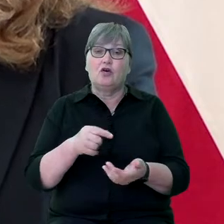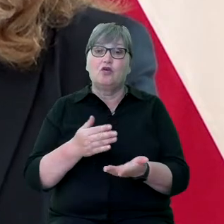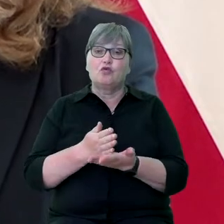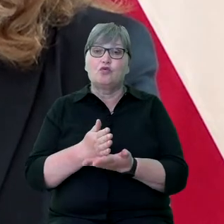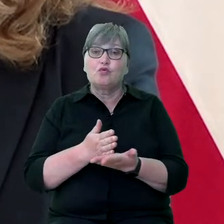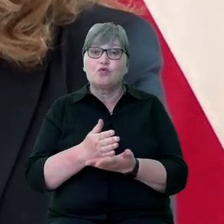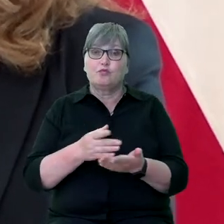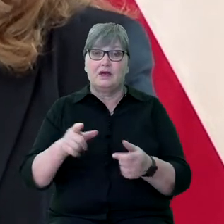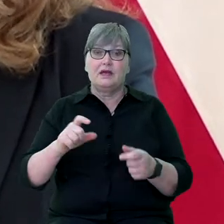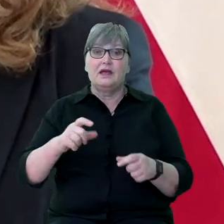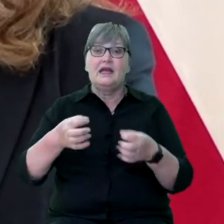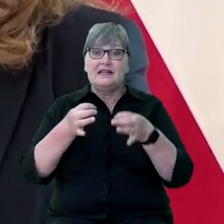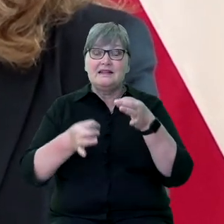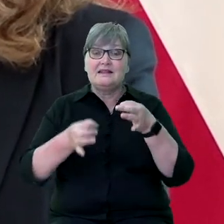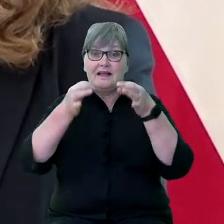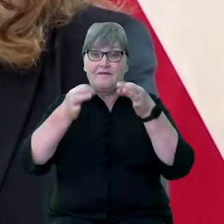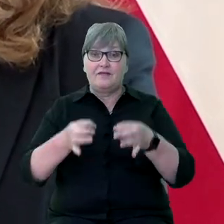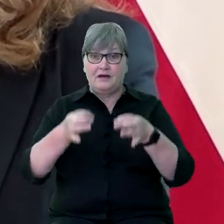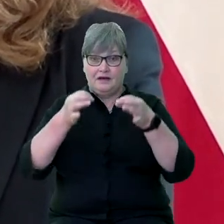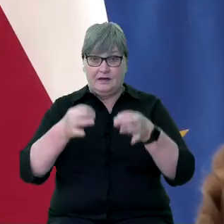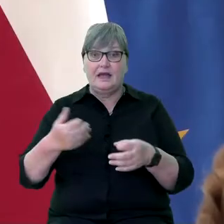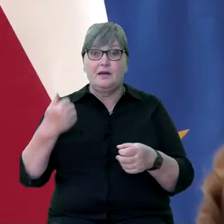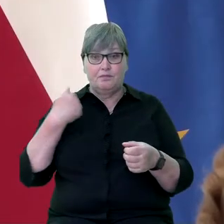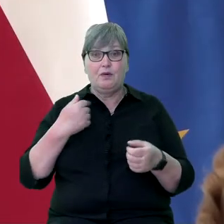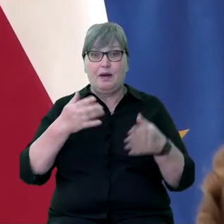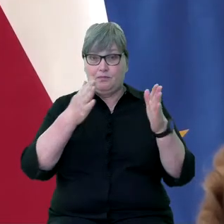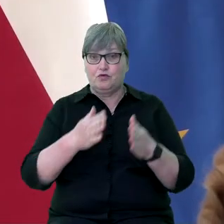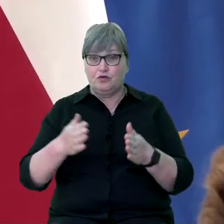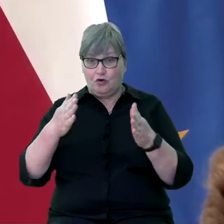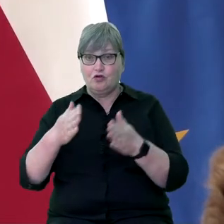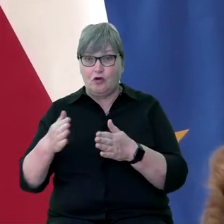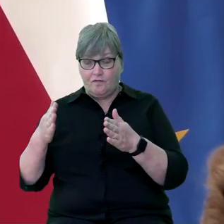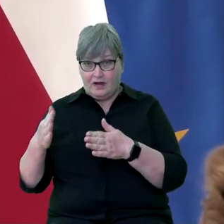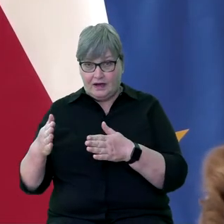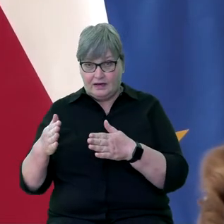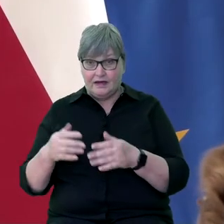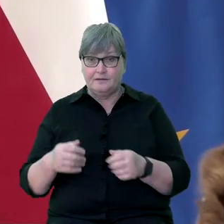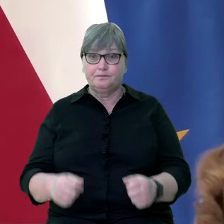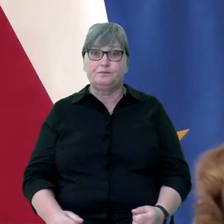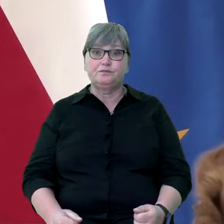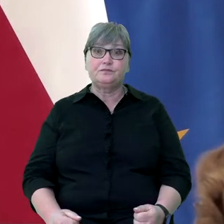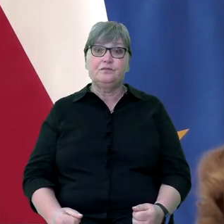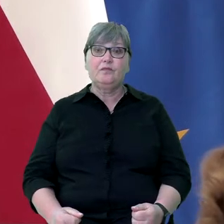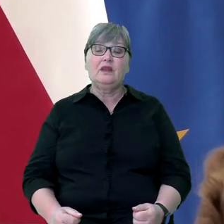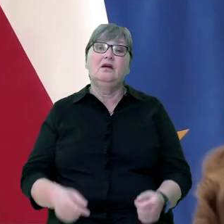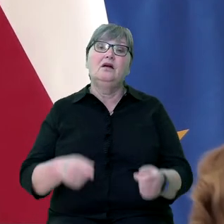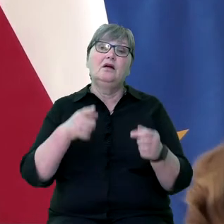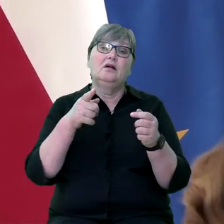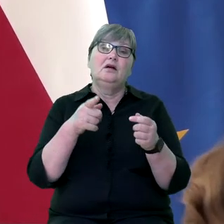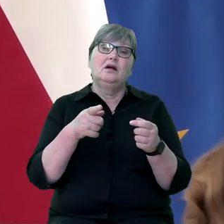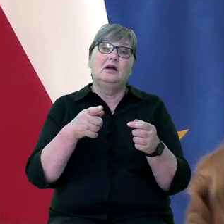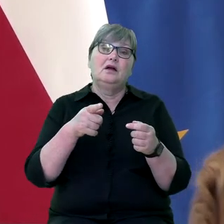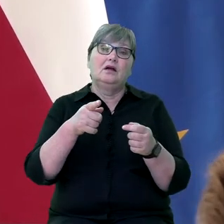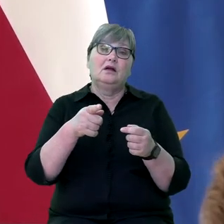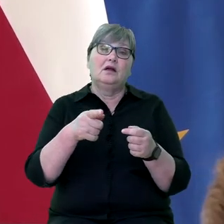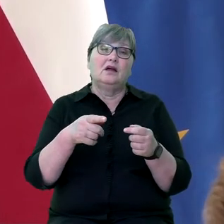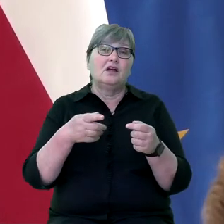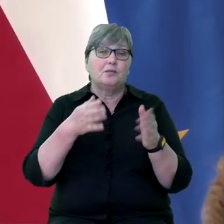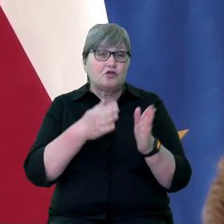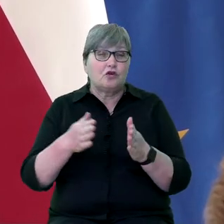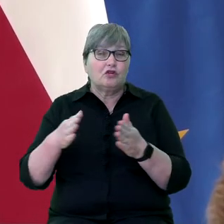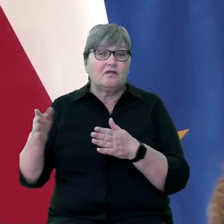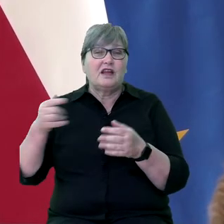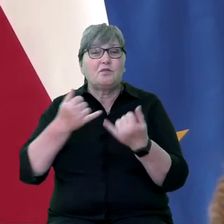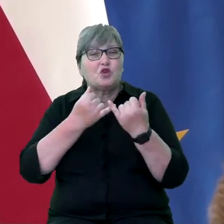Polskę niepodległą. Przygotował ją na liczne wyzwania tamtego czasu. Ustanowiony na mocy tego aktu korpus wysoko